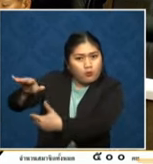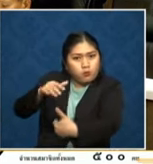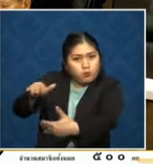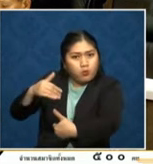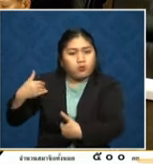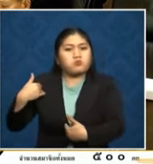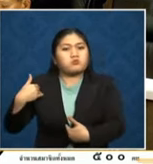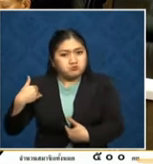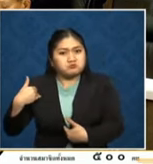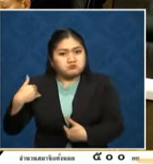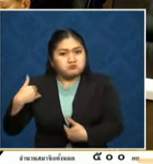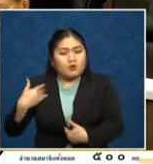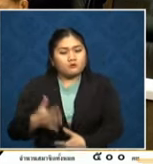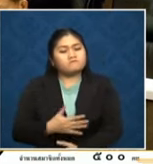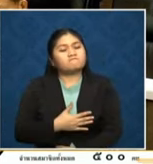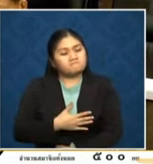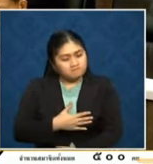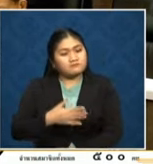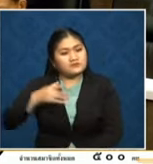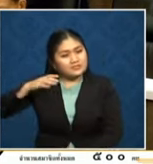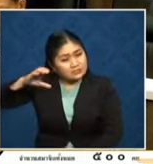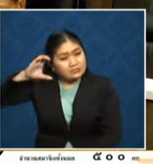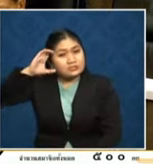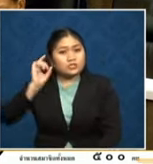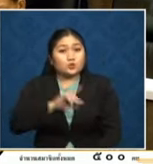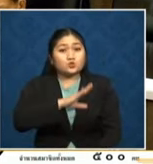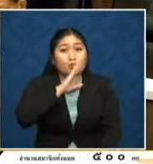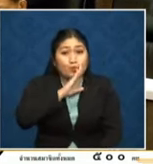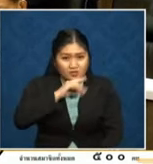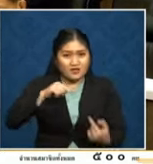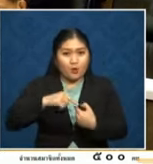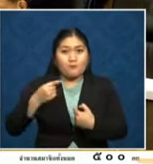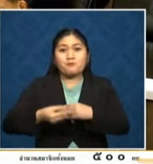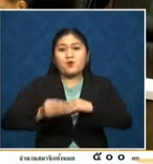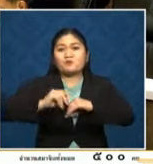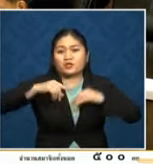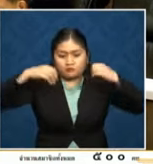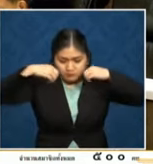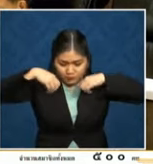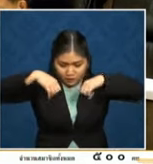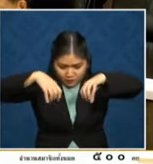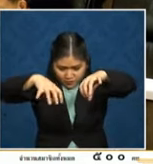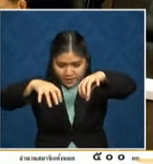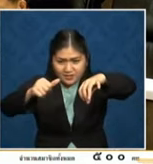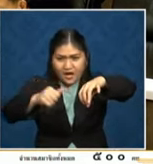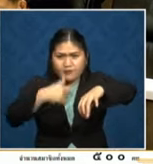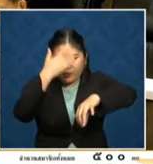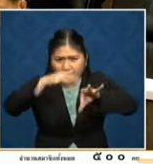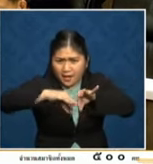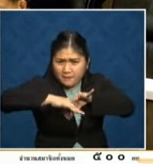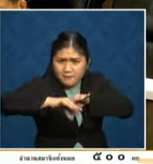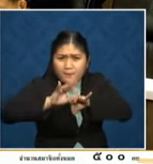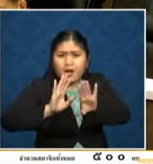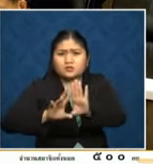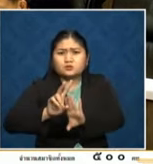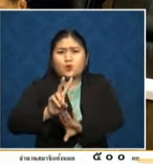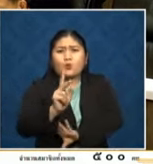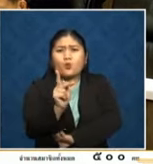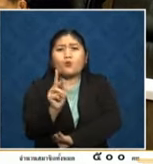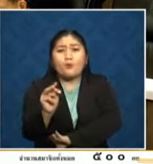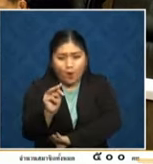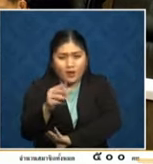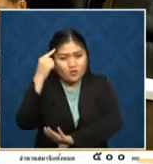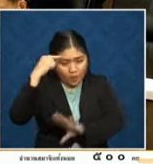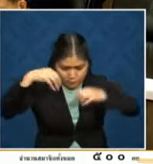นะครับผมเชื่อเหลือเกินครับว่าถ้าเราติดไฟส่องสว่างซึ่งยังขาดอยู่ประมาณ2กิโลนะครับก็จ